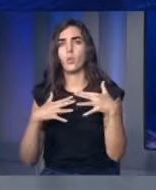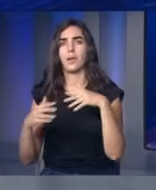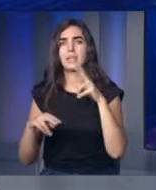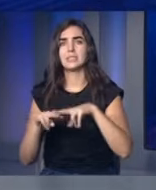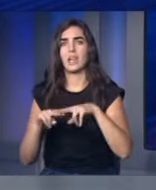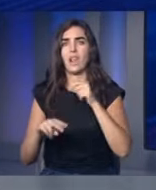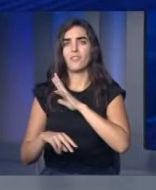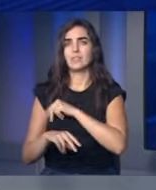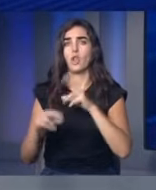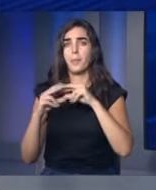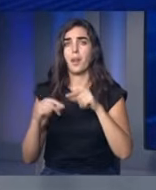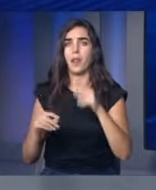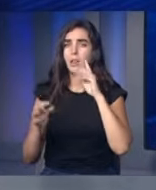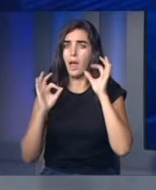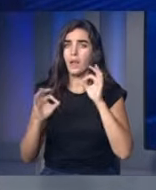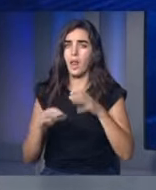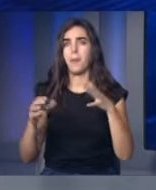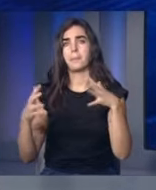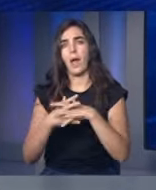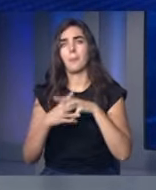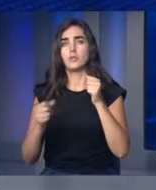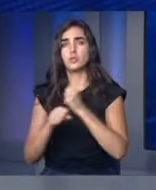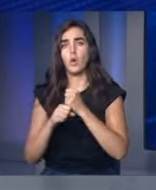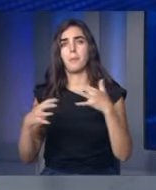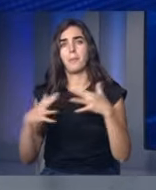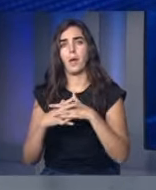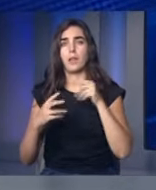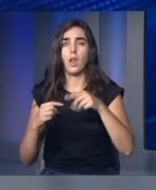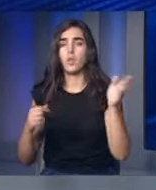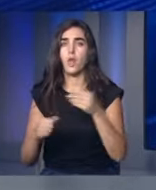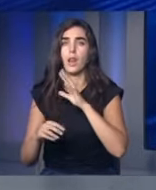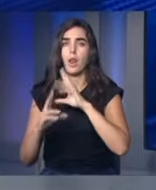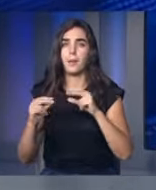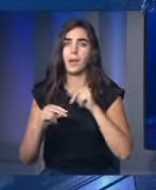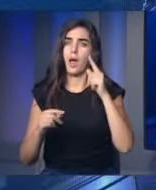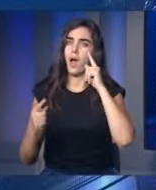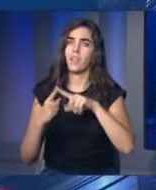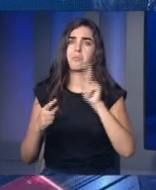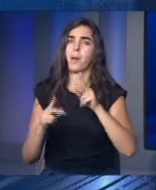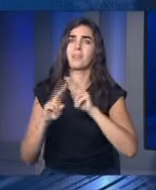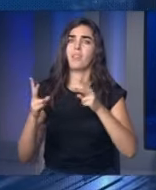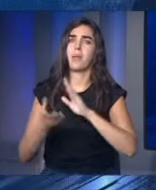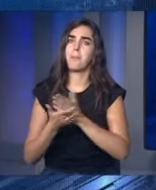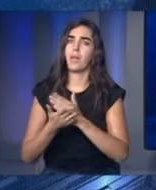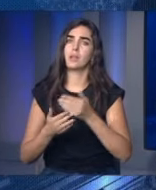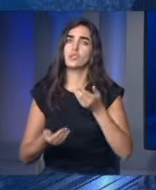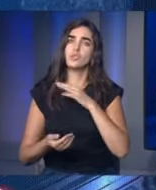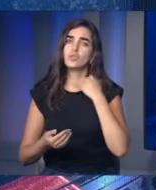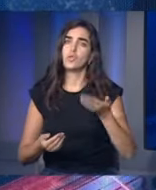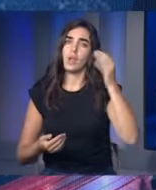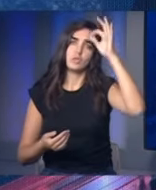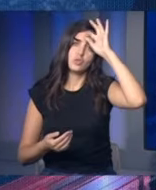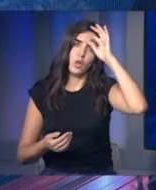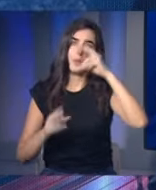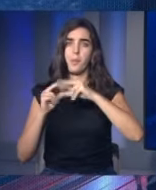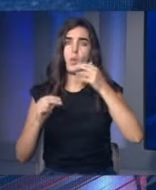على فلسطين ولبنان، مؤكدا تضامنه في مواجهه هذا العدوان مع جميع اللبنانيين، مشيرا الى ان لا فرق بين